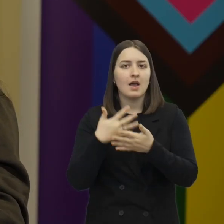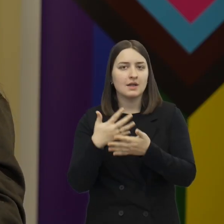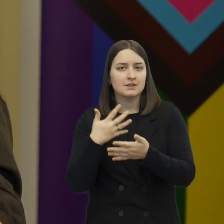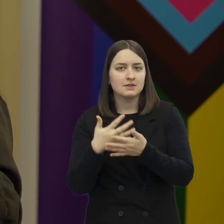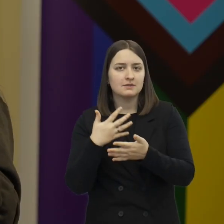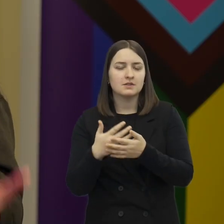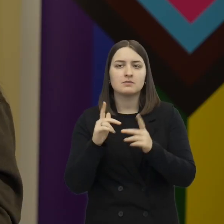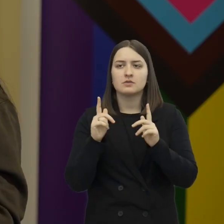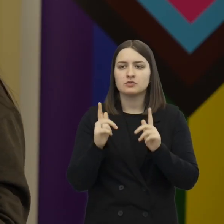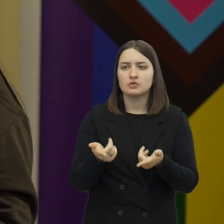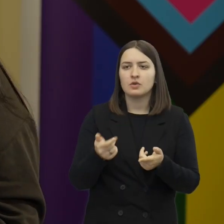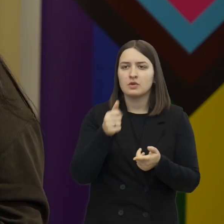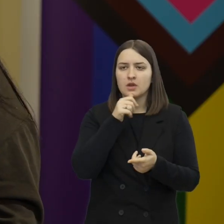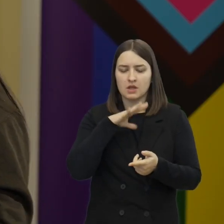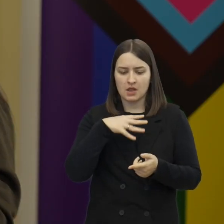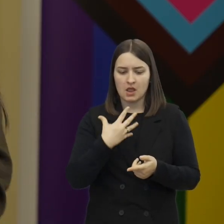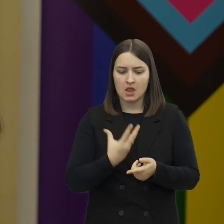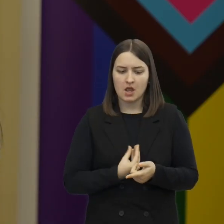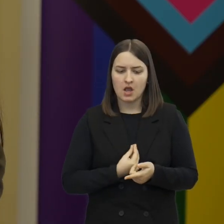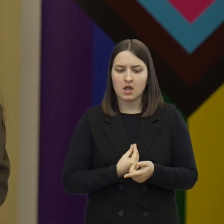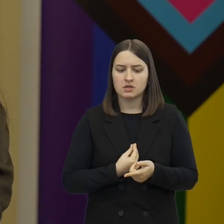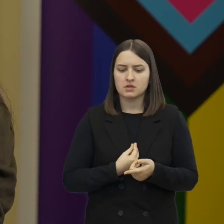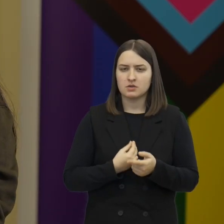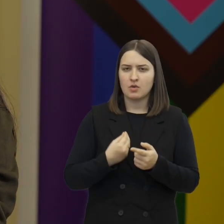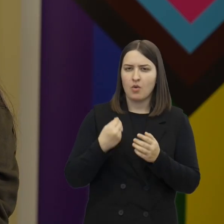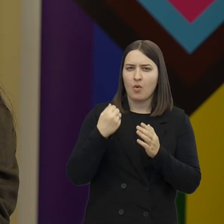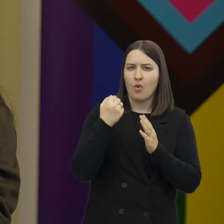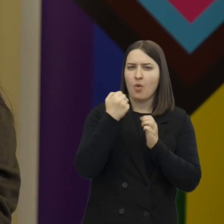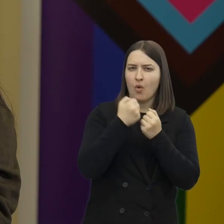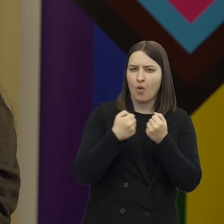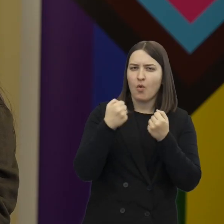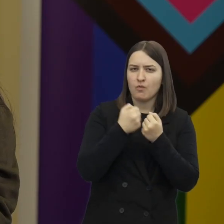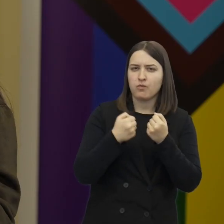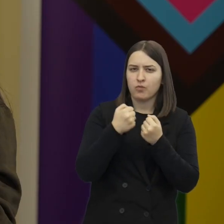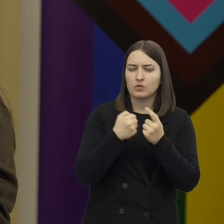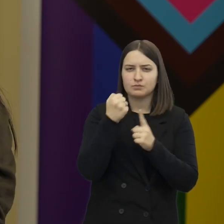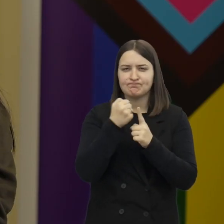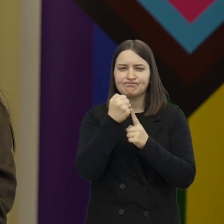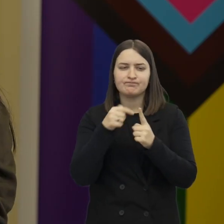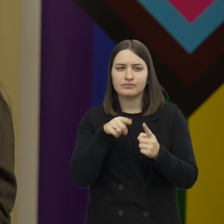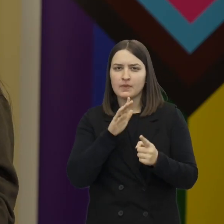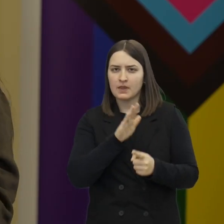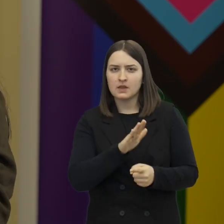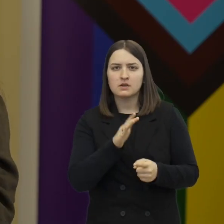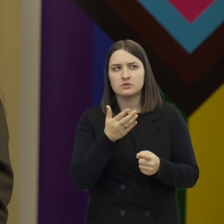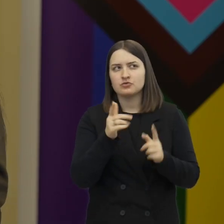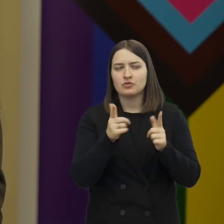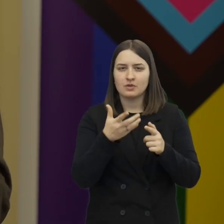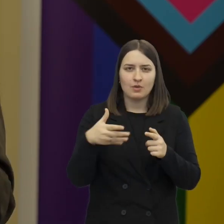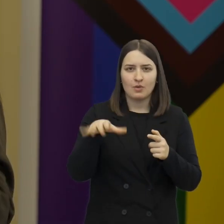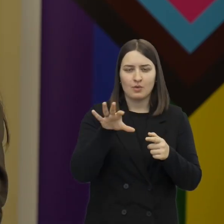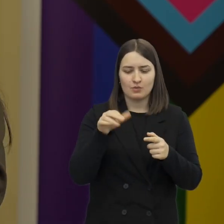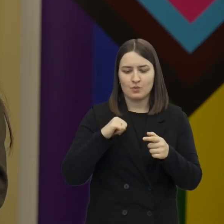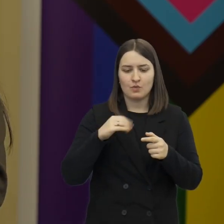jūs neveikiate vien tik trans srityje, ne, jūs veikiate platesnė žmogaus teisų srityje, tai kuo,